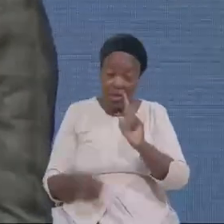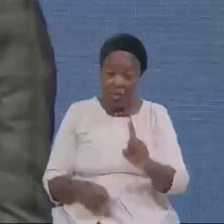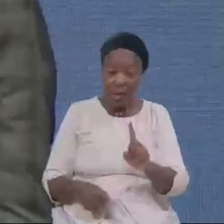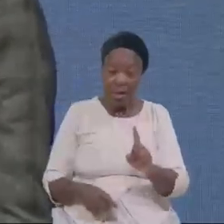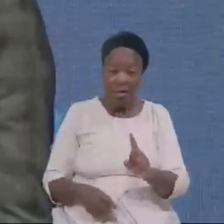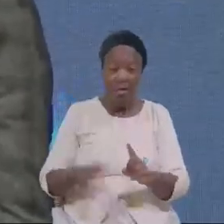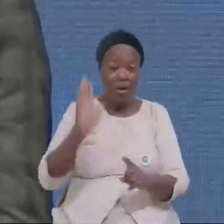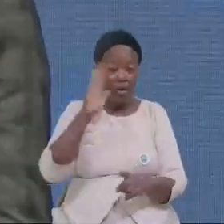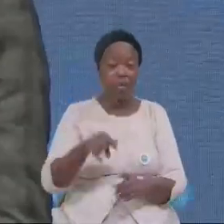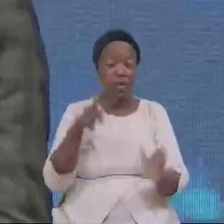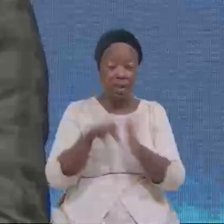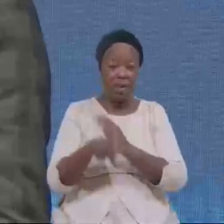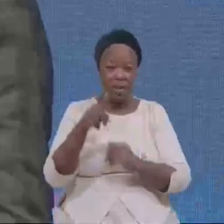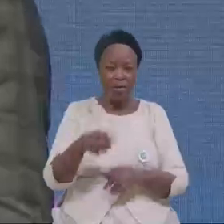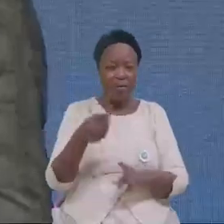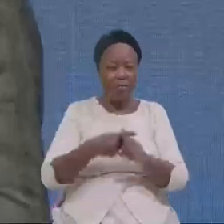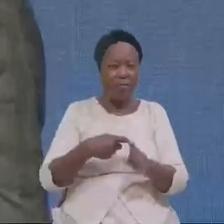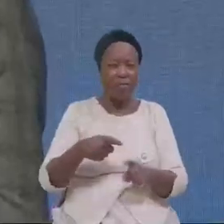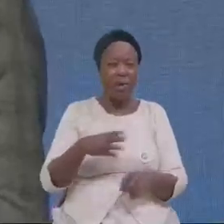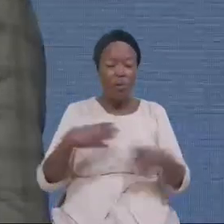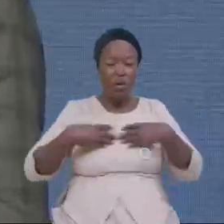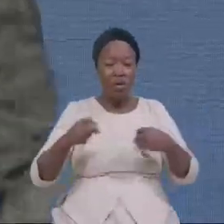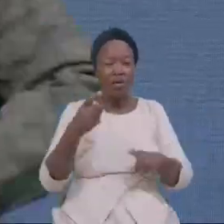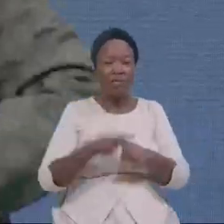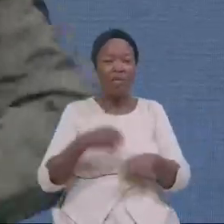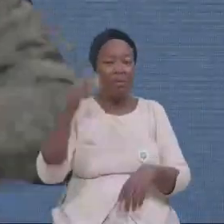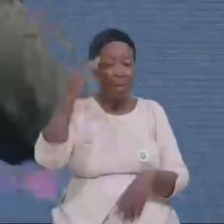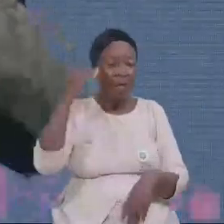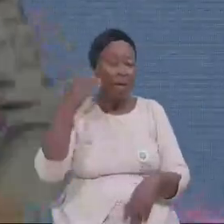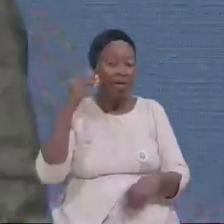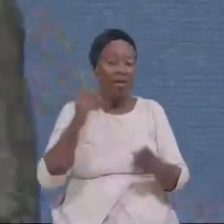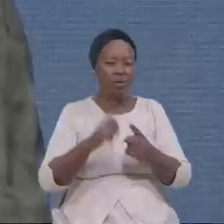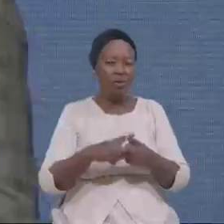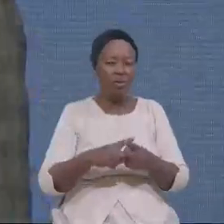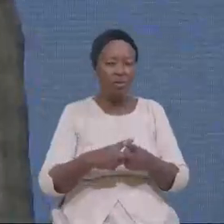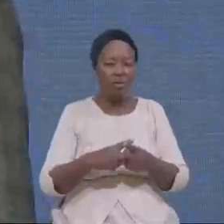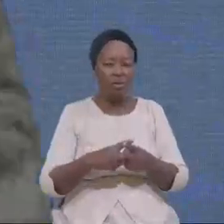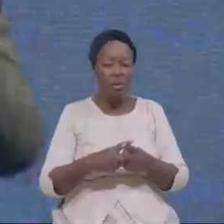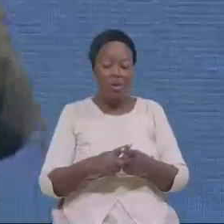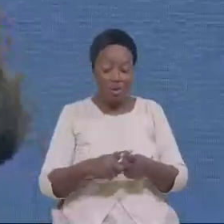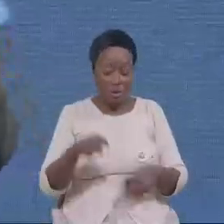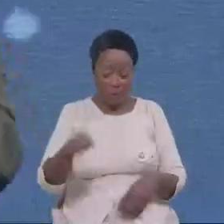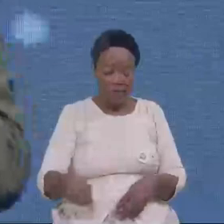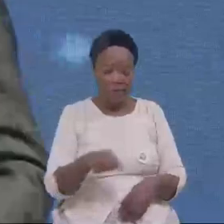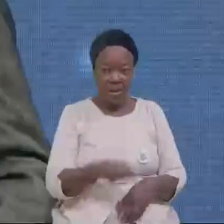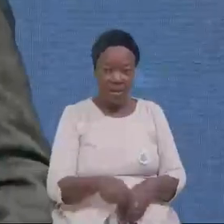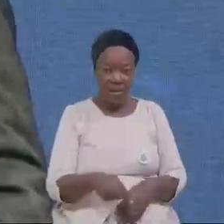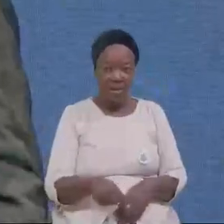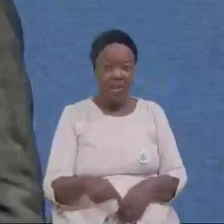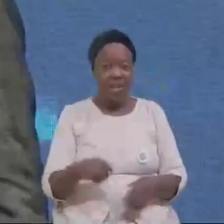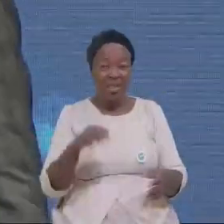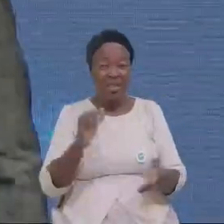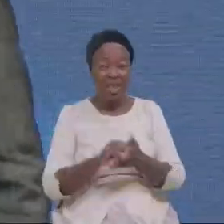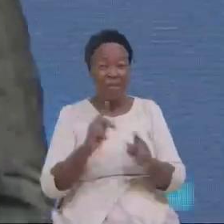Tu vas te guérir de la tête jusqu'aux pieds. Ça va te guérir au ventre. Ça, c'est une flatte.